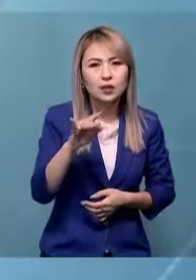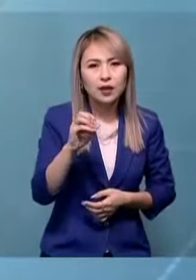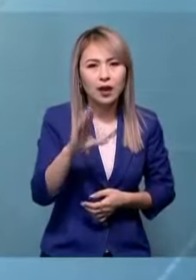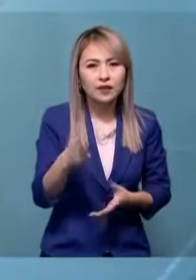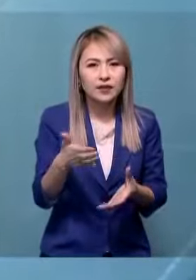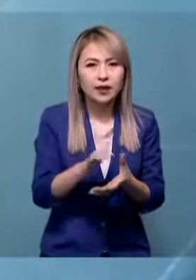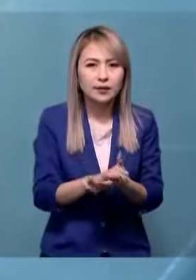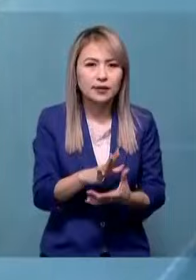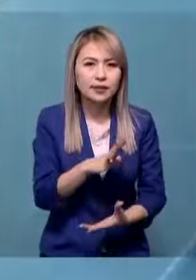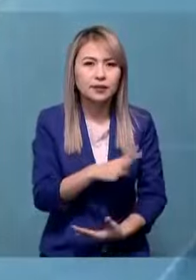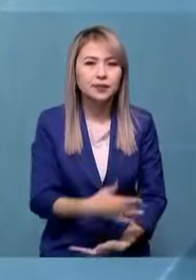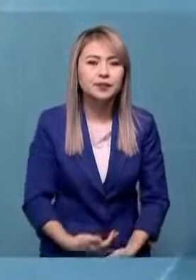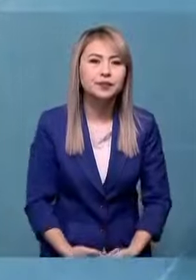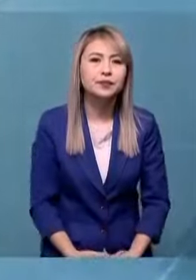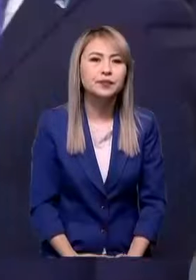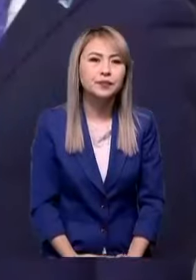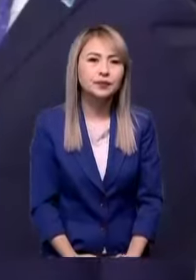Мырзағалиев танысты.